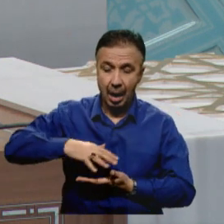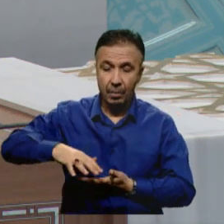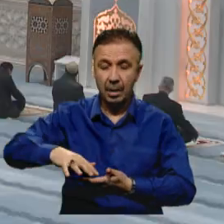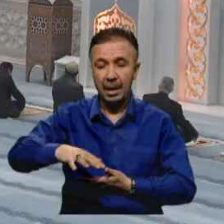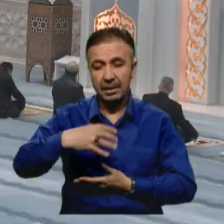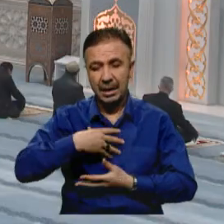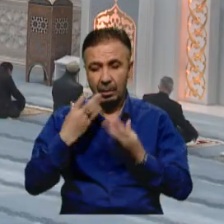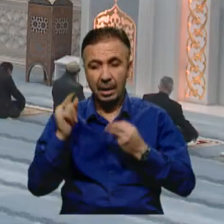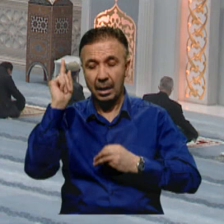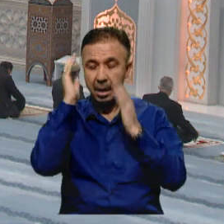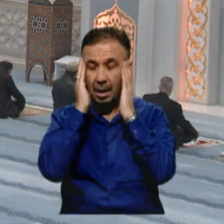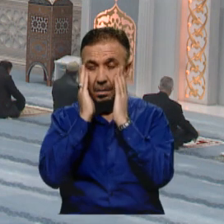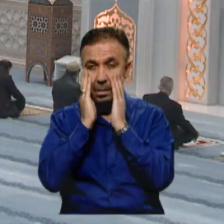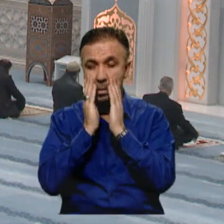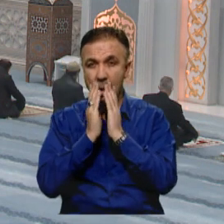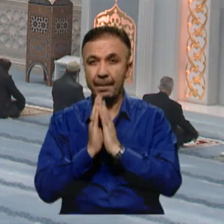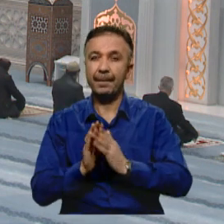alemin.